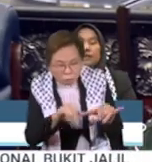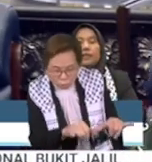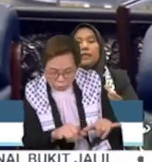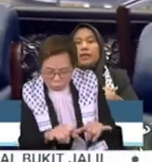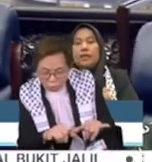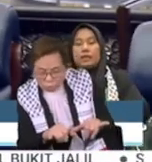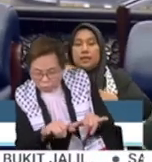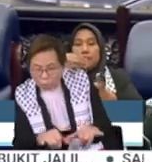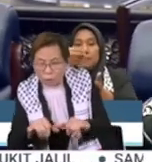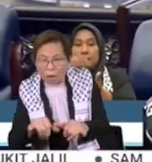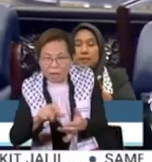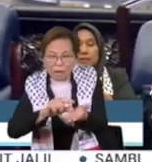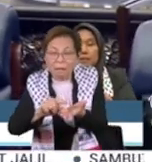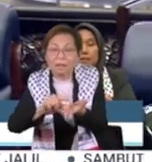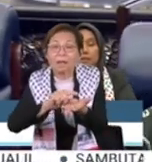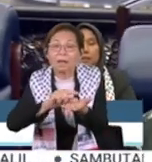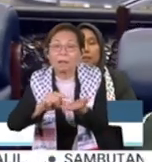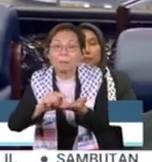pendapatan